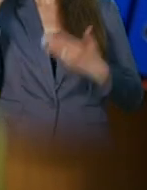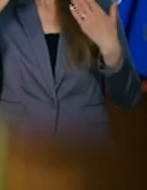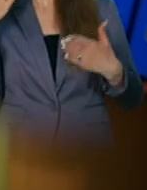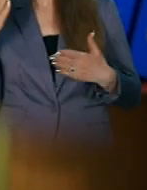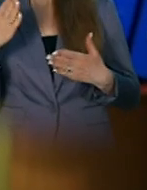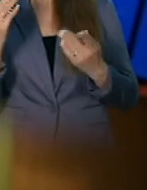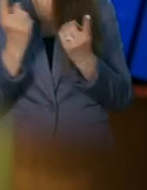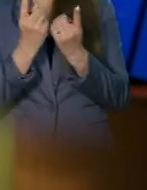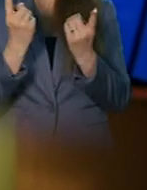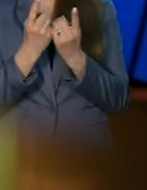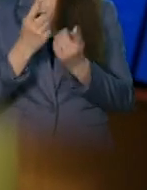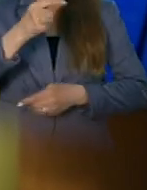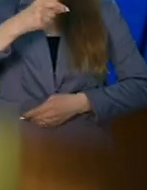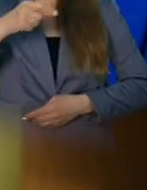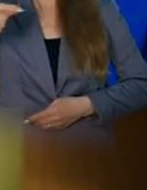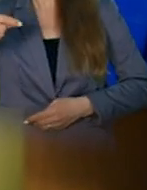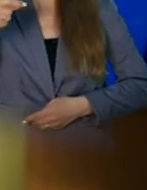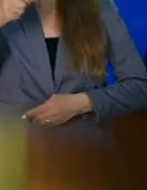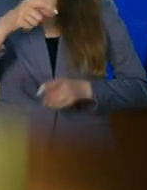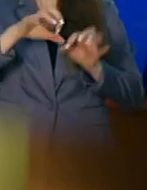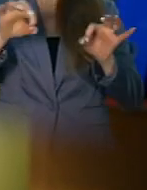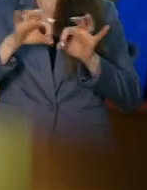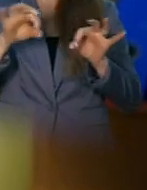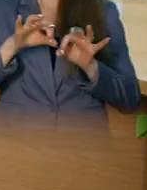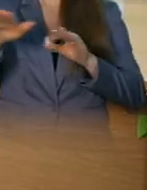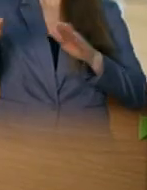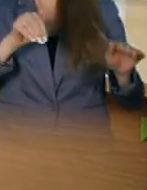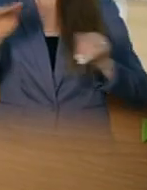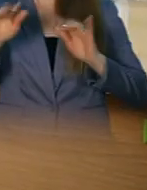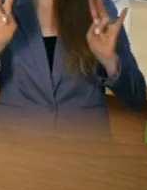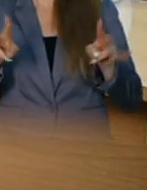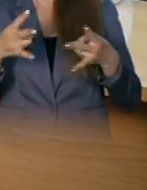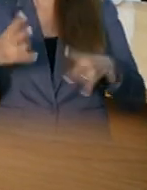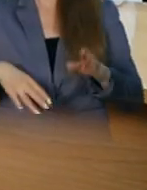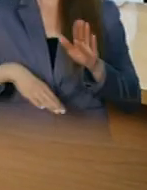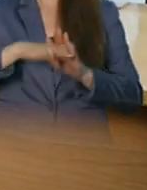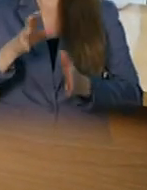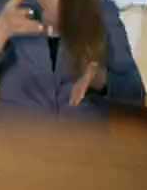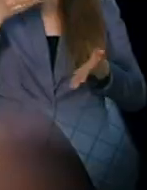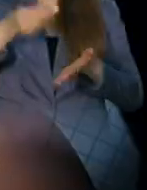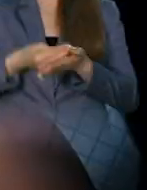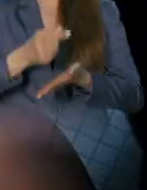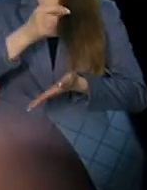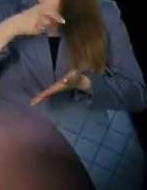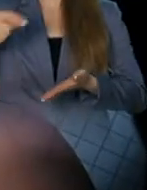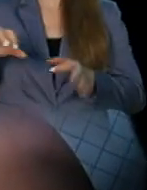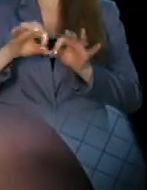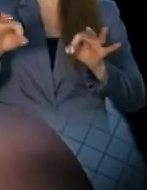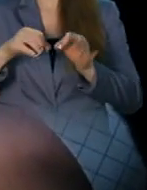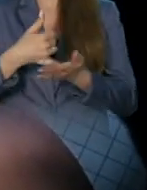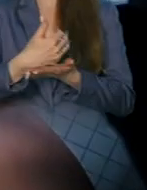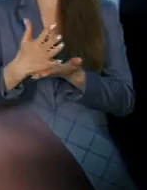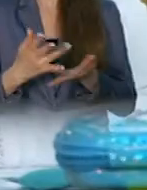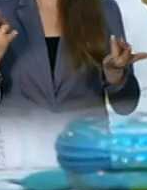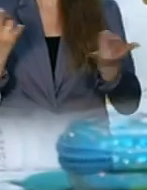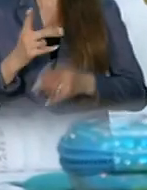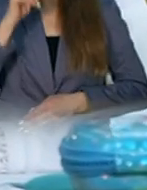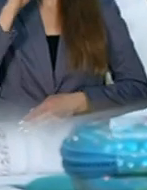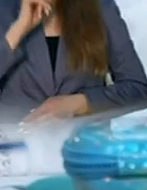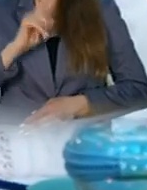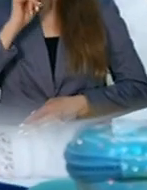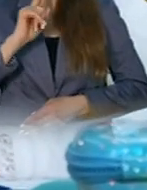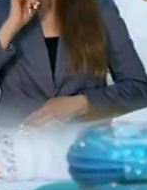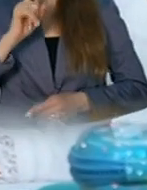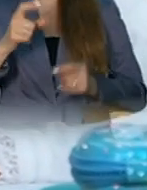Бір қаламмен және қарандашпен қолдануға болмайды. Сізде сабаққа қажетті барлық керек жарақтардың жиынтығы болуы